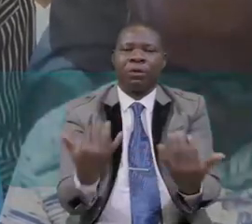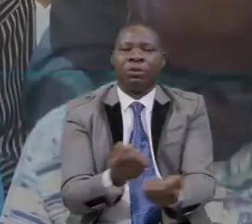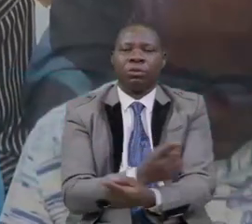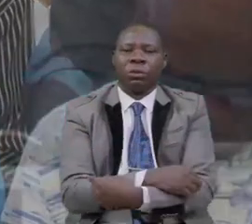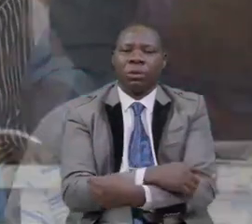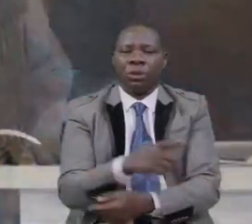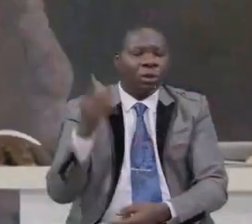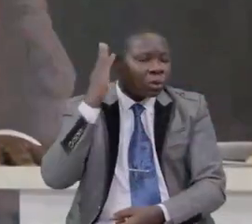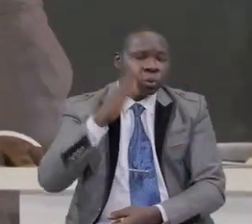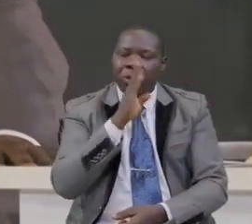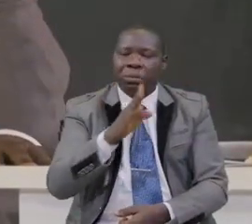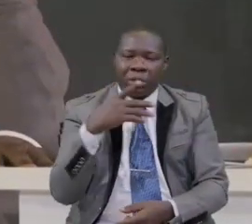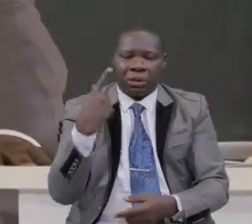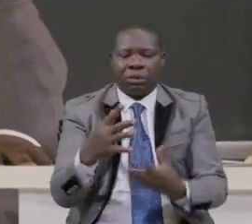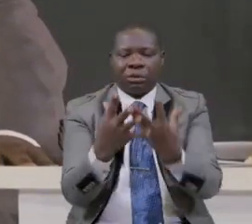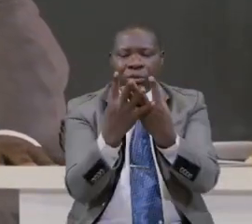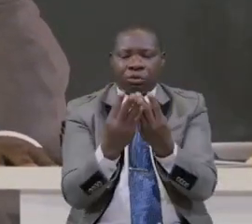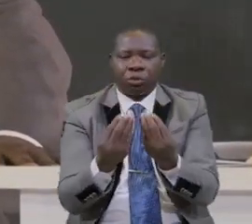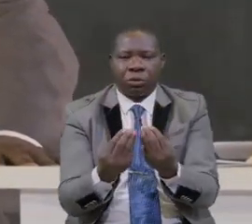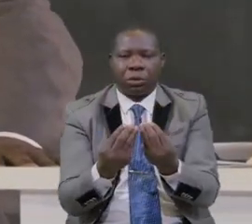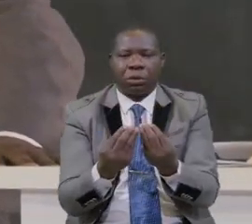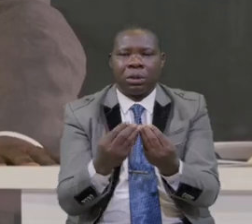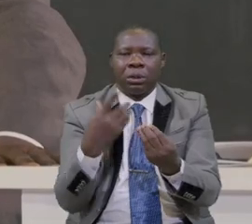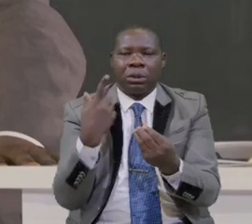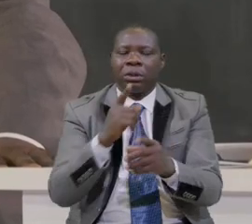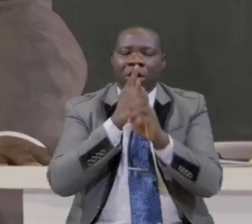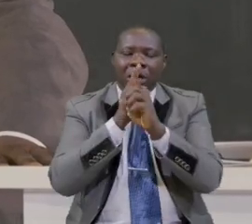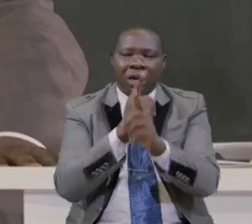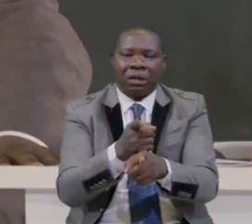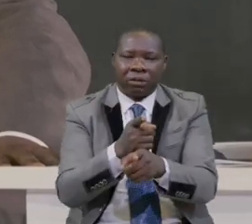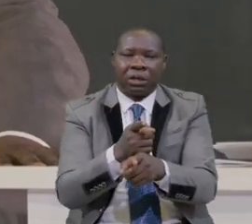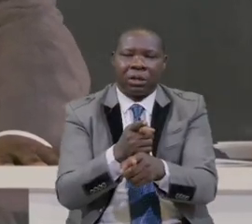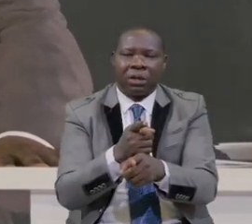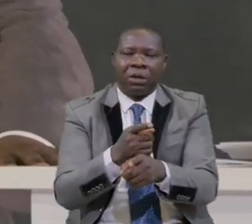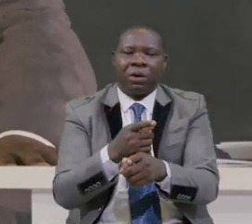Aujourd'hui sera la solution, la réponse